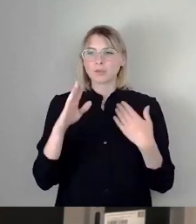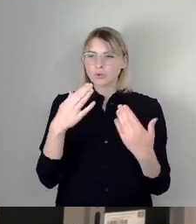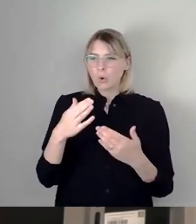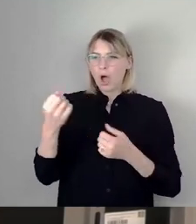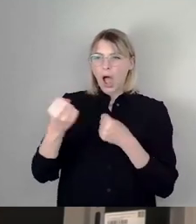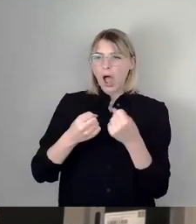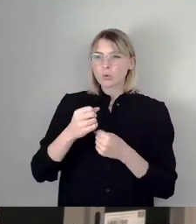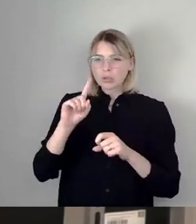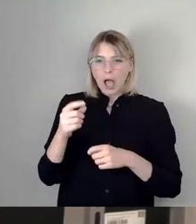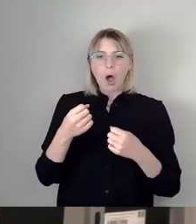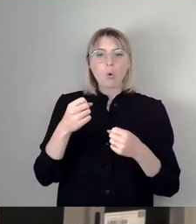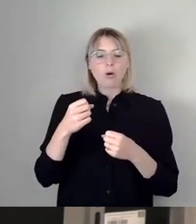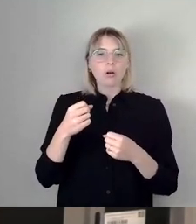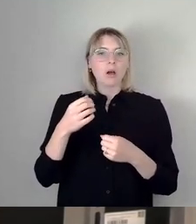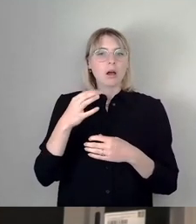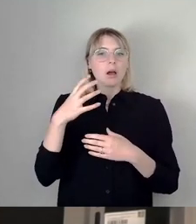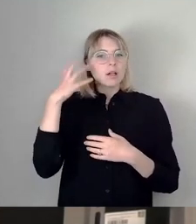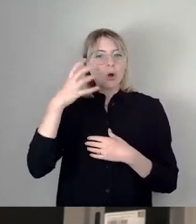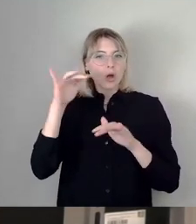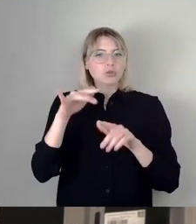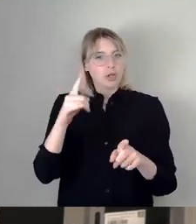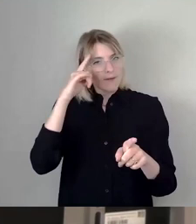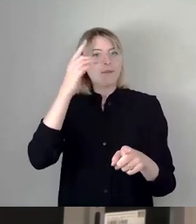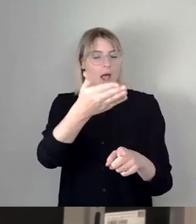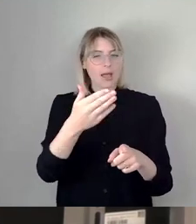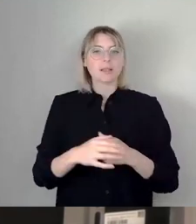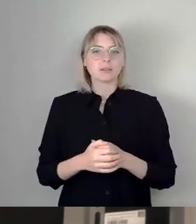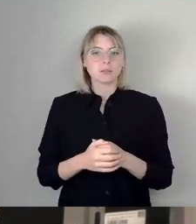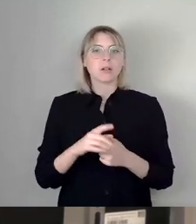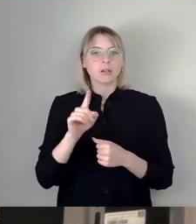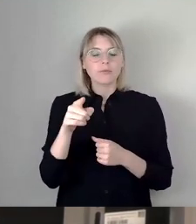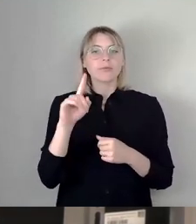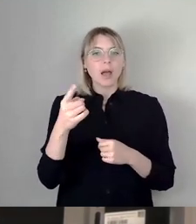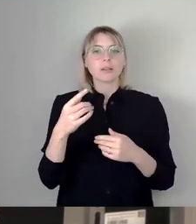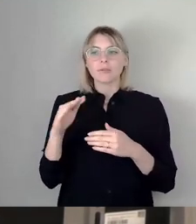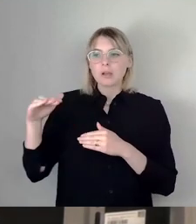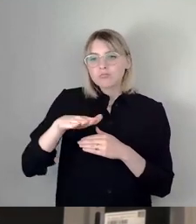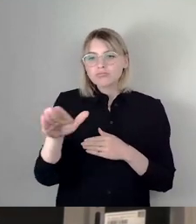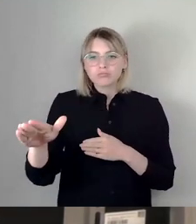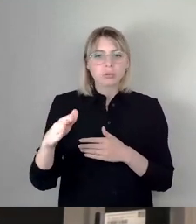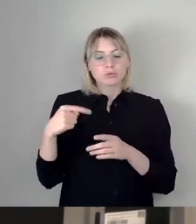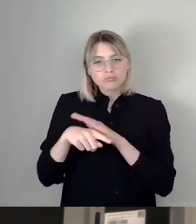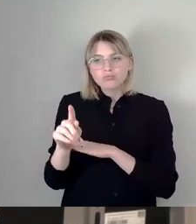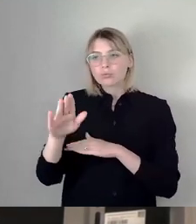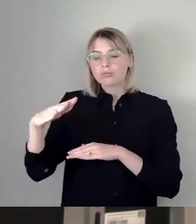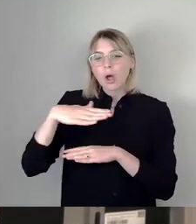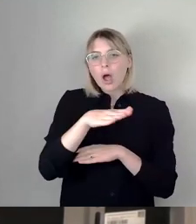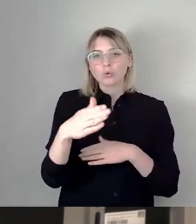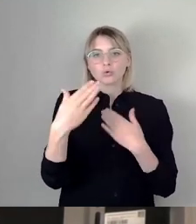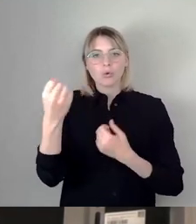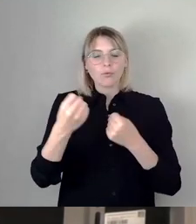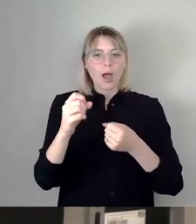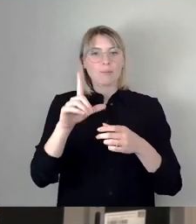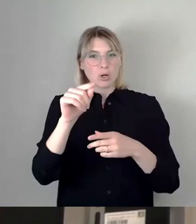auch Brumm, Brumm, ja, Holger Zastrow weiß es, und fahren dann rein und fahren dann raus. Das wiederum stört die Friedhofsruhe natürlich